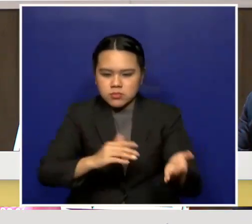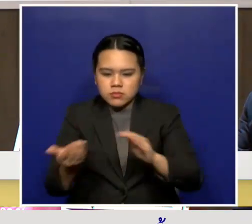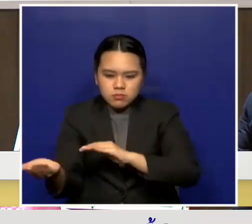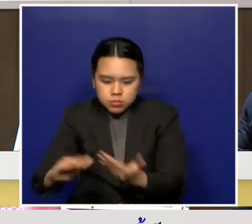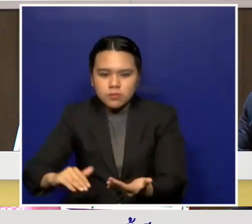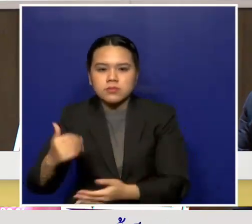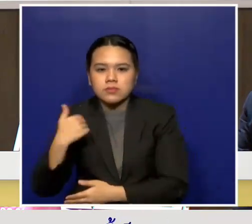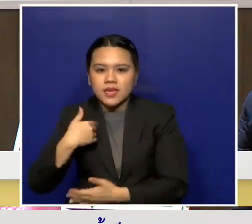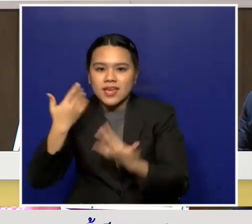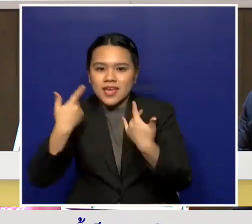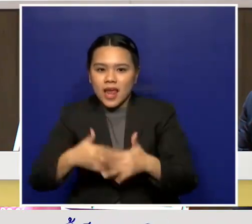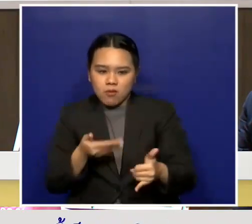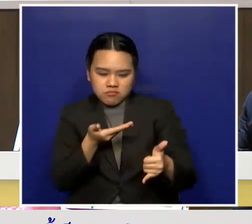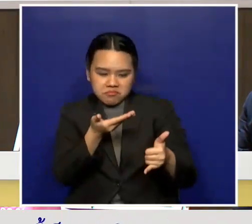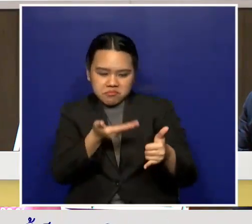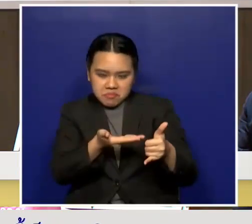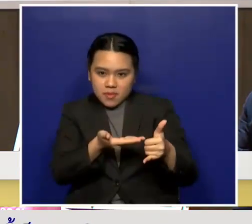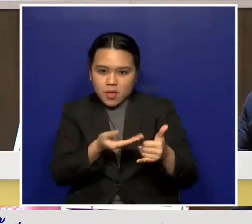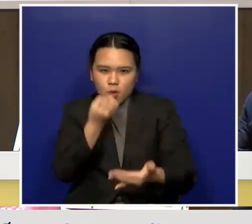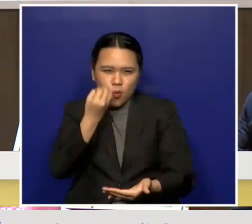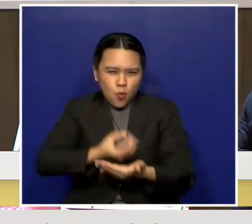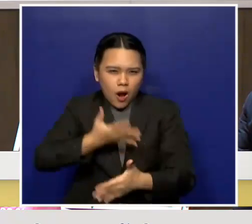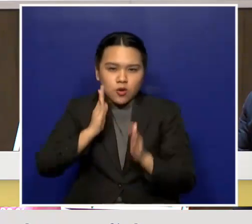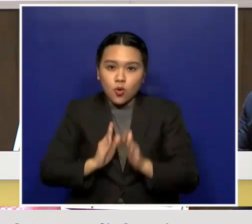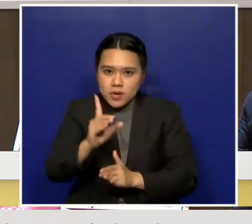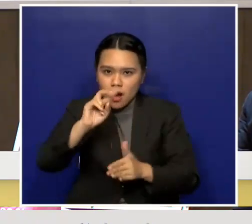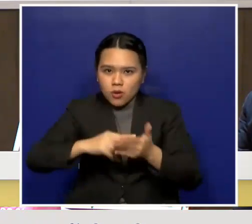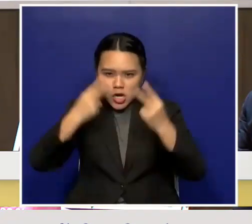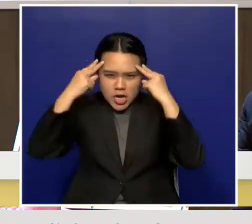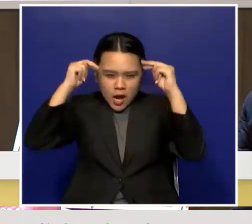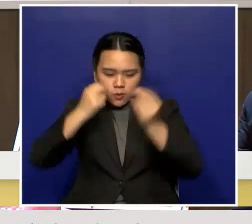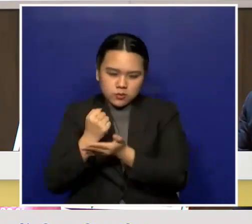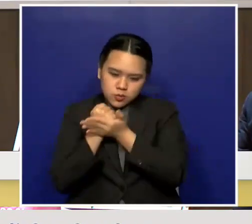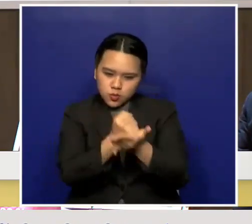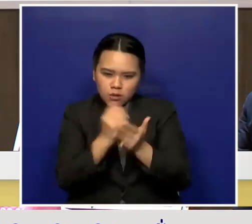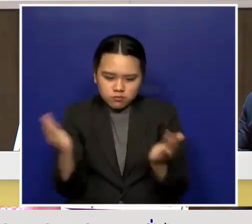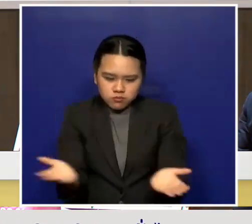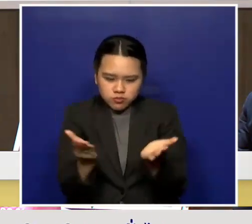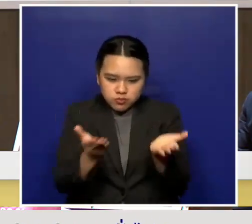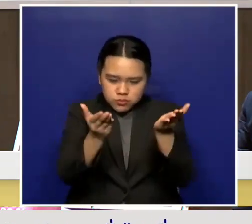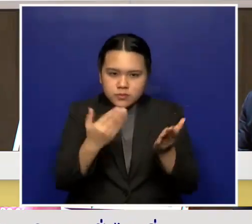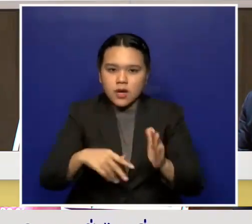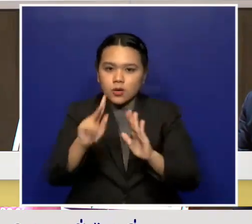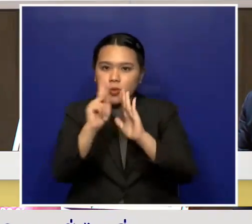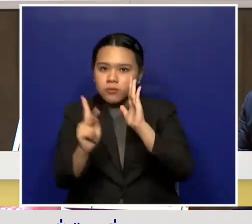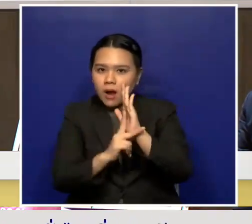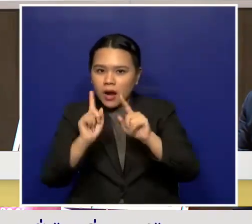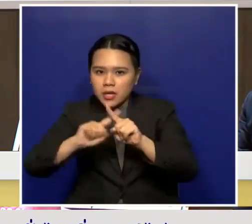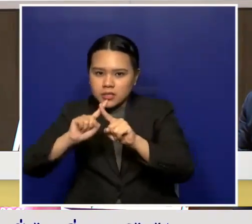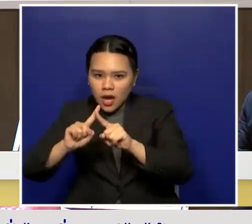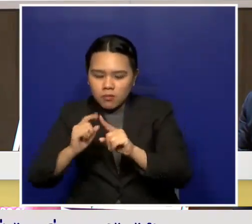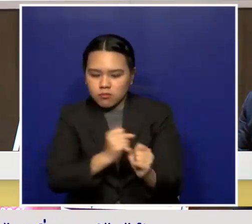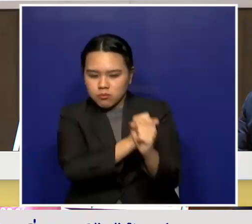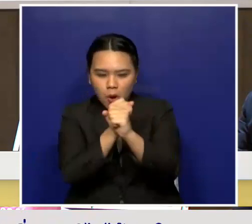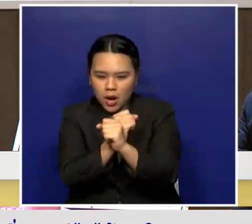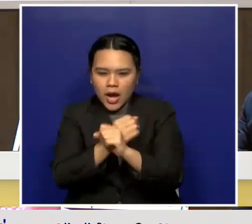และคนนี้รวยคนเดียวโดยนายกช่วยเหลือให้การสนับสนุนไม่มีกฎหมายออกมาเพื่อที่จะคุ้มครอง